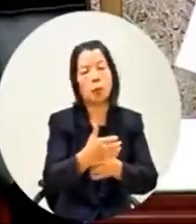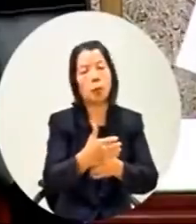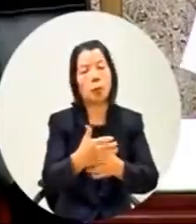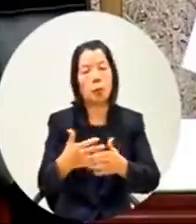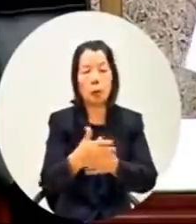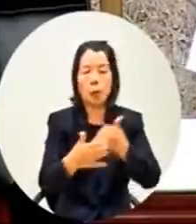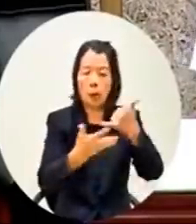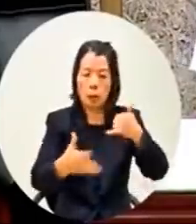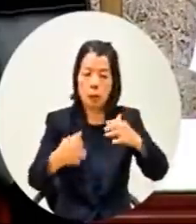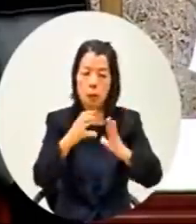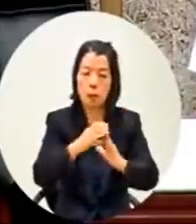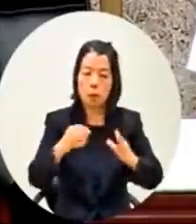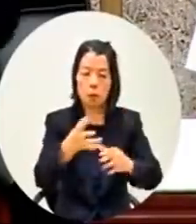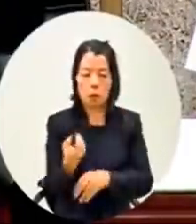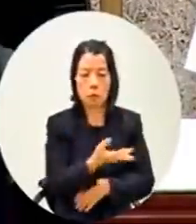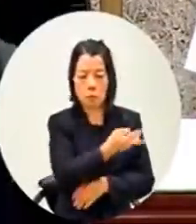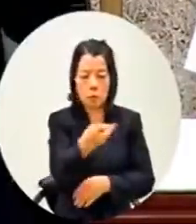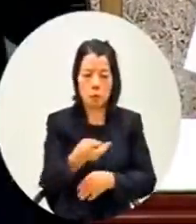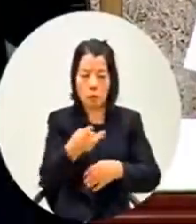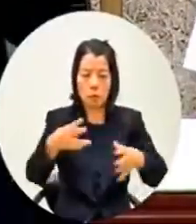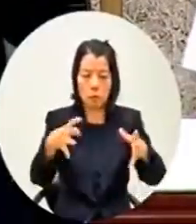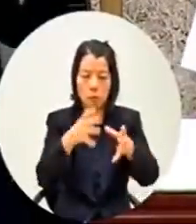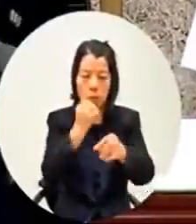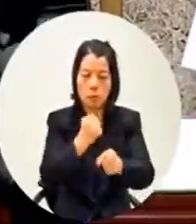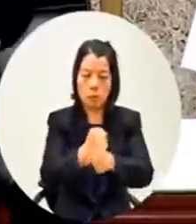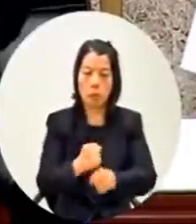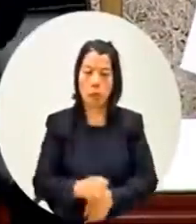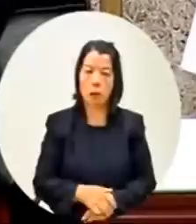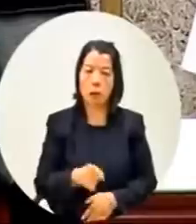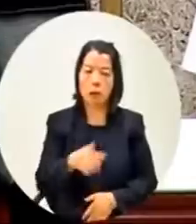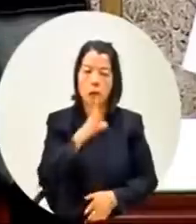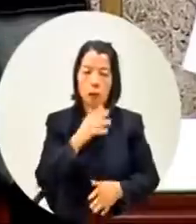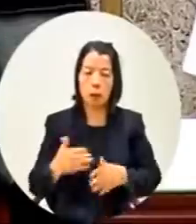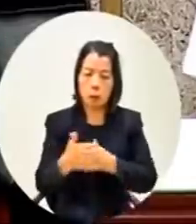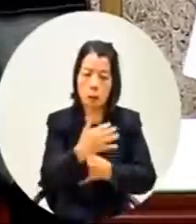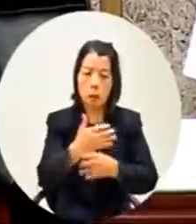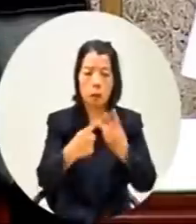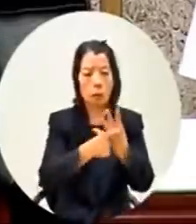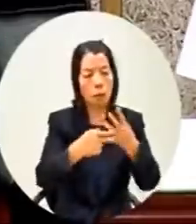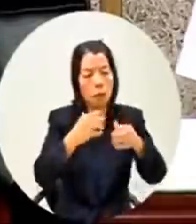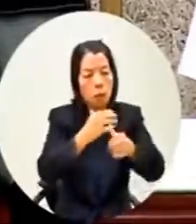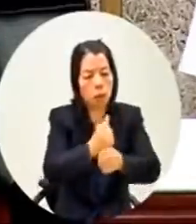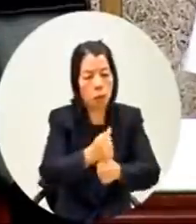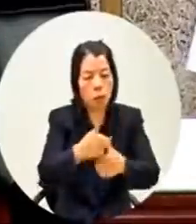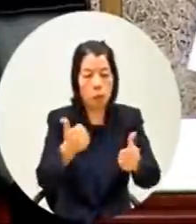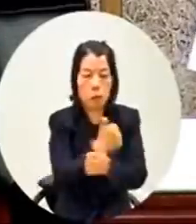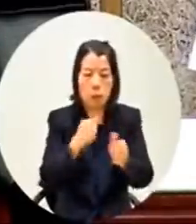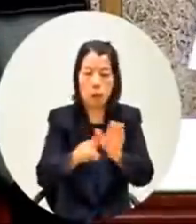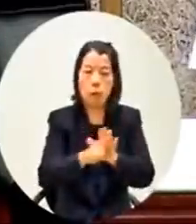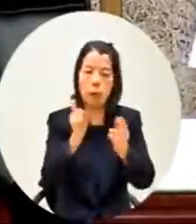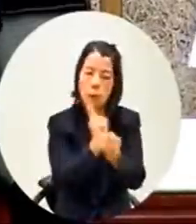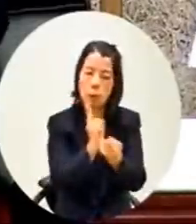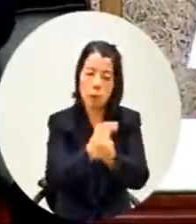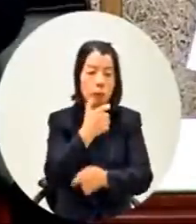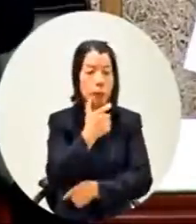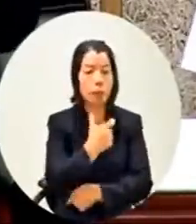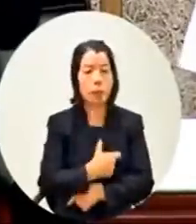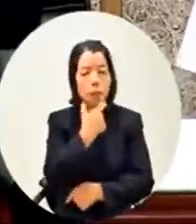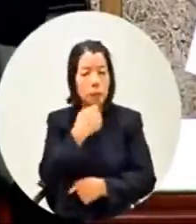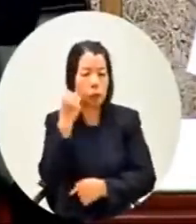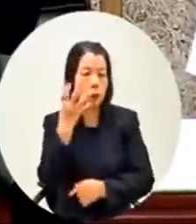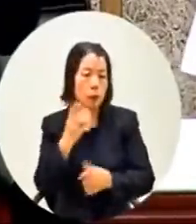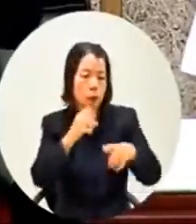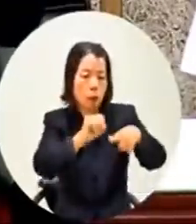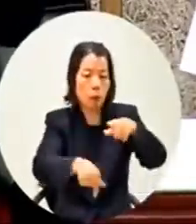推动计划，请问一下，身为地主的渔业署的代表，他对唐龙游艇公